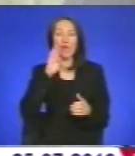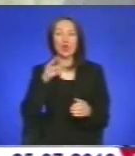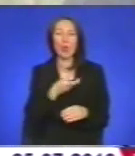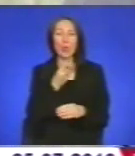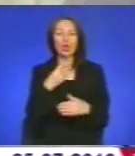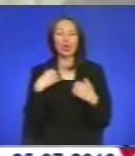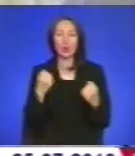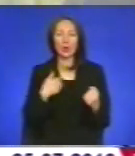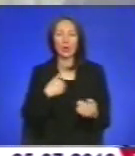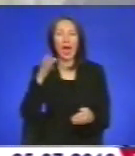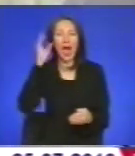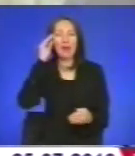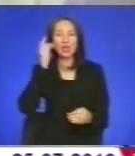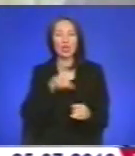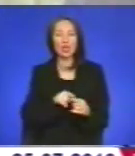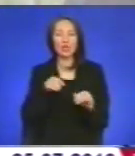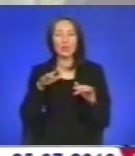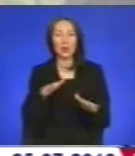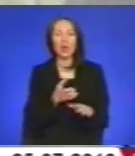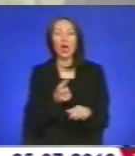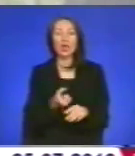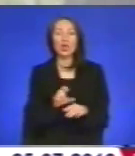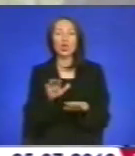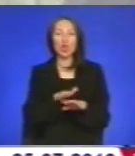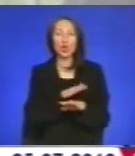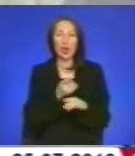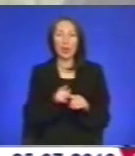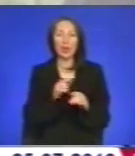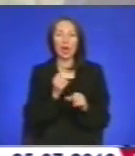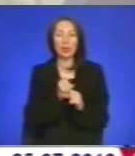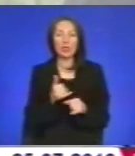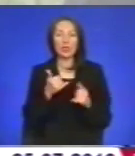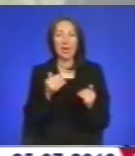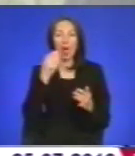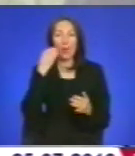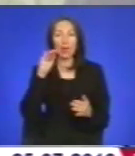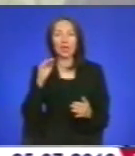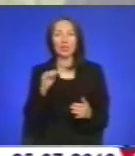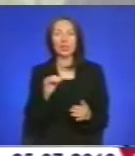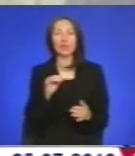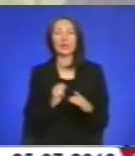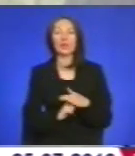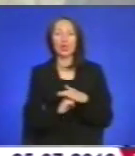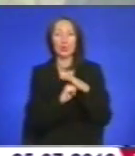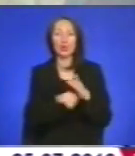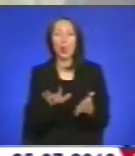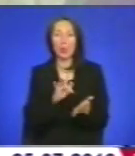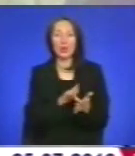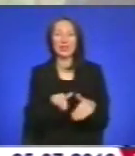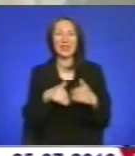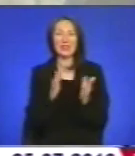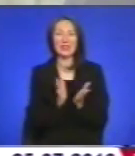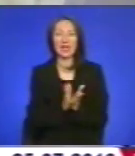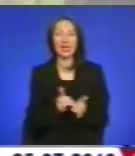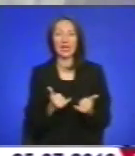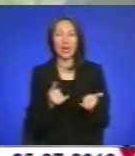я вважаю, що це справа дуже добра, яка робиться для покращення іміджу міста і взагалі